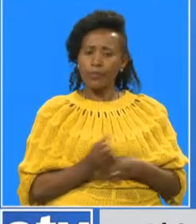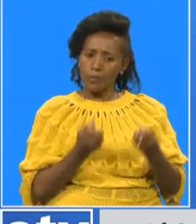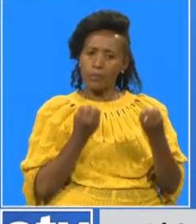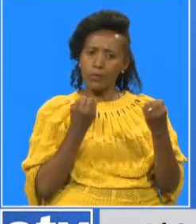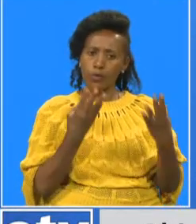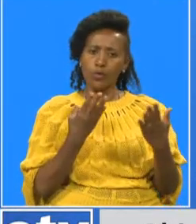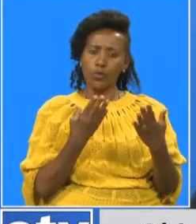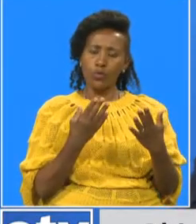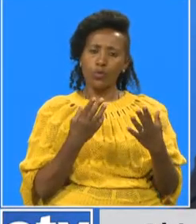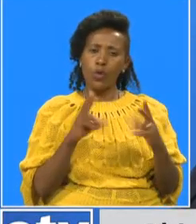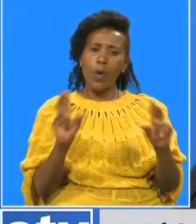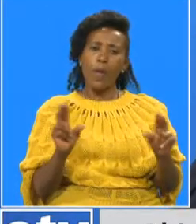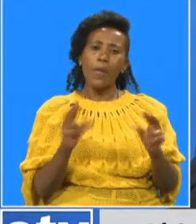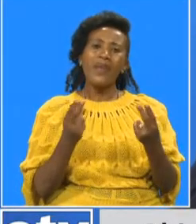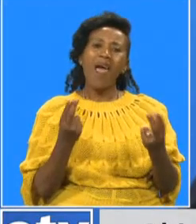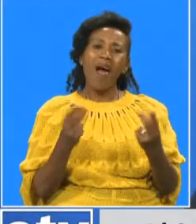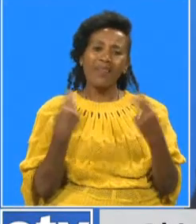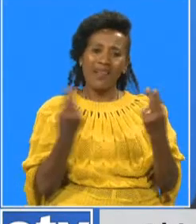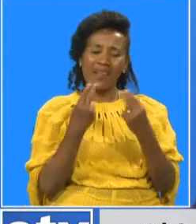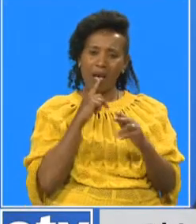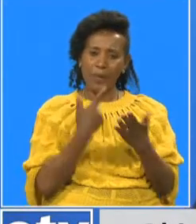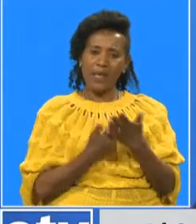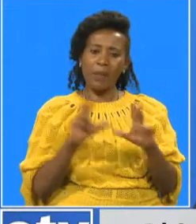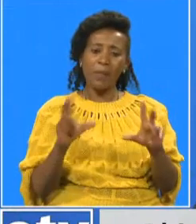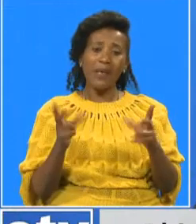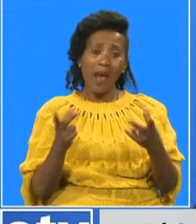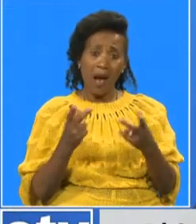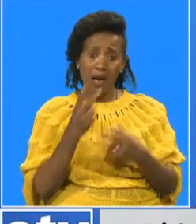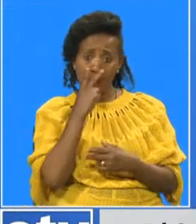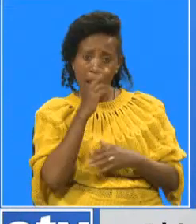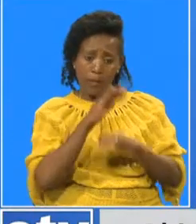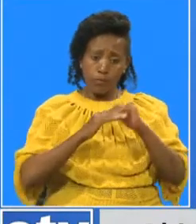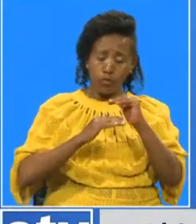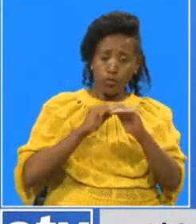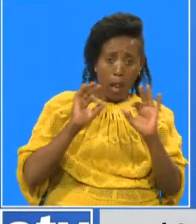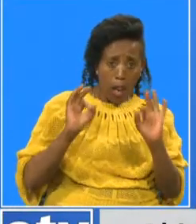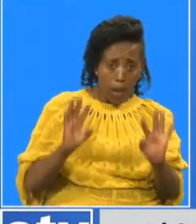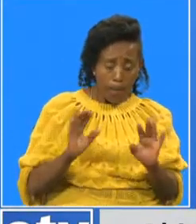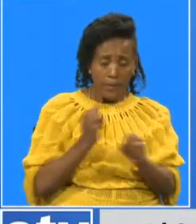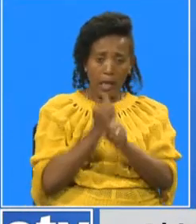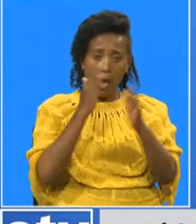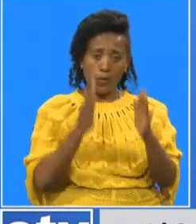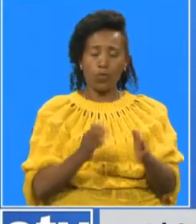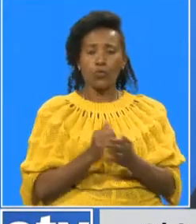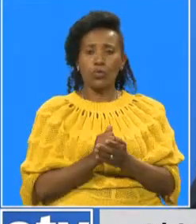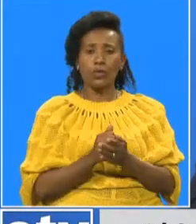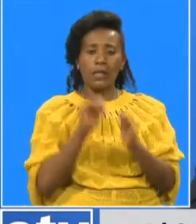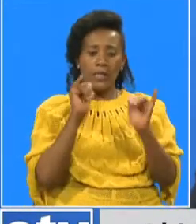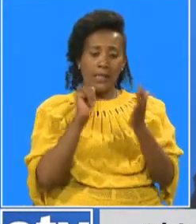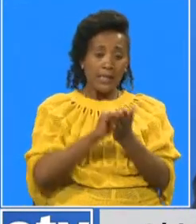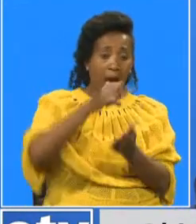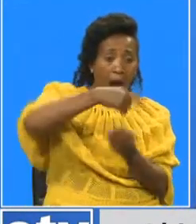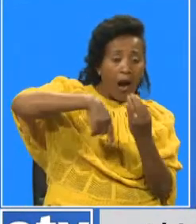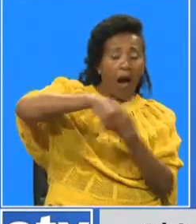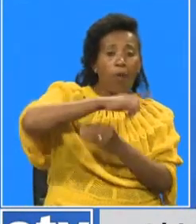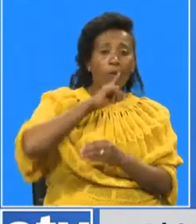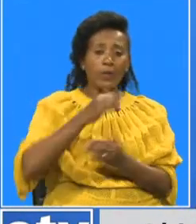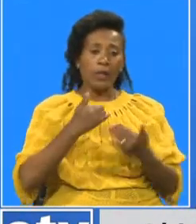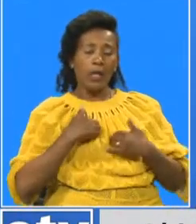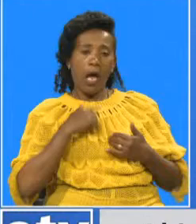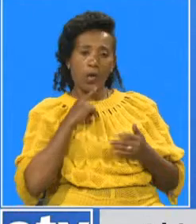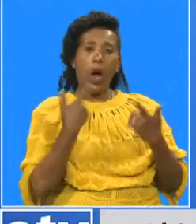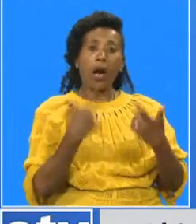ብዙ የሚዲያ ተጠቃሚ ወይም ደግሞ ይሄን ሚዲያ ለማየት አክሰሱ የሌላቸው ሰራተኞች እዛ አካባቢ ነው